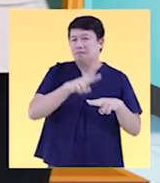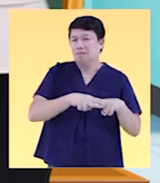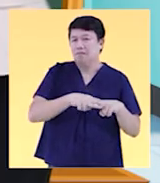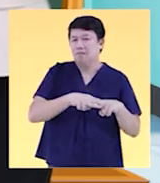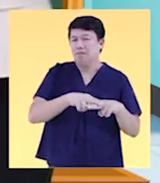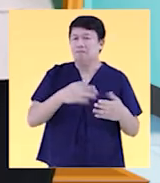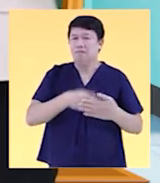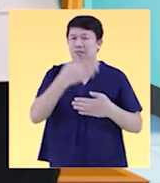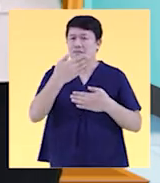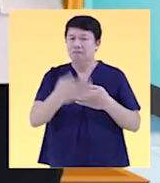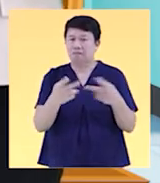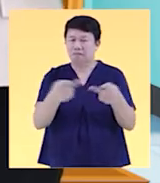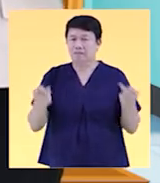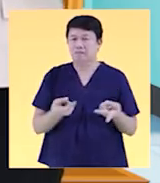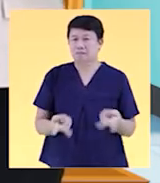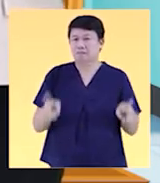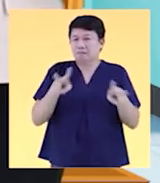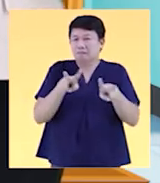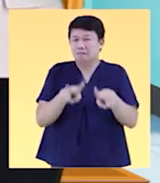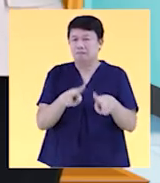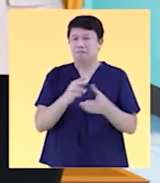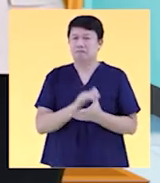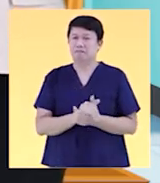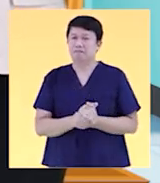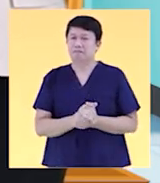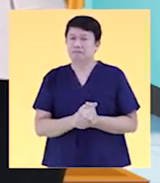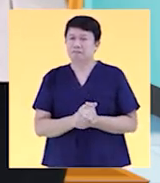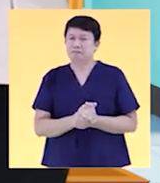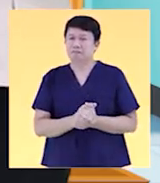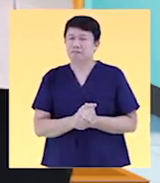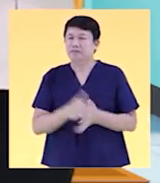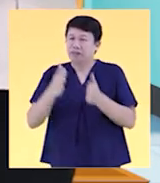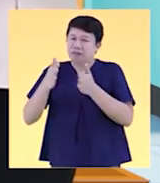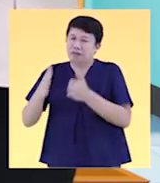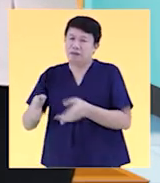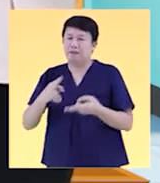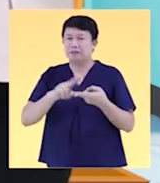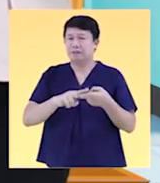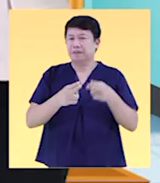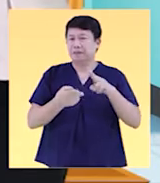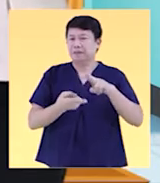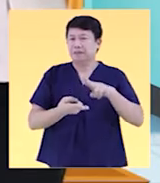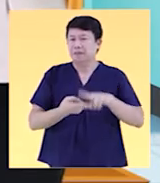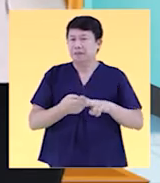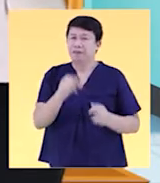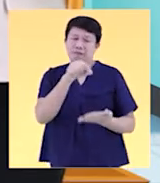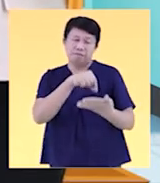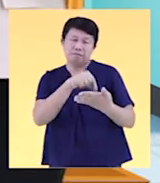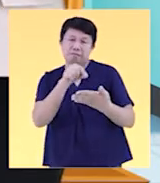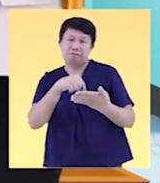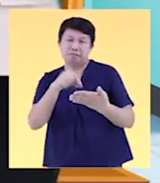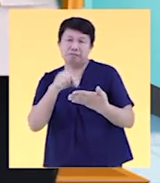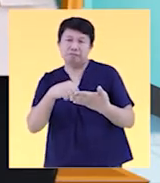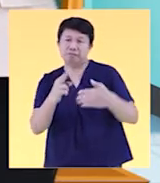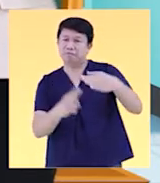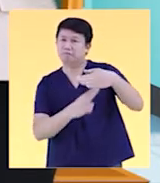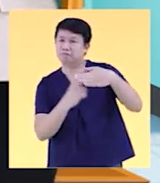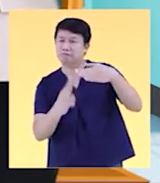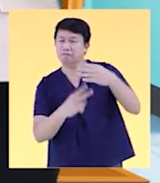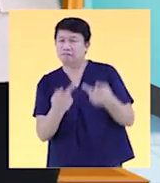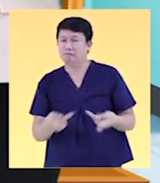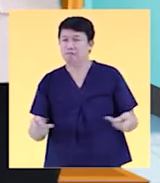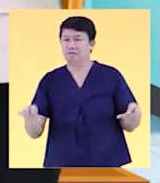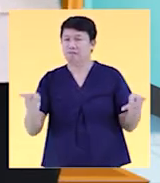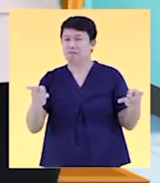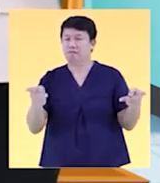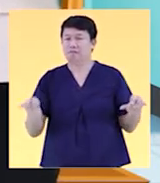ito sa kasunod na place value. Ang natitirang number ang siya lamang isusulat sa ilalim